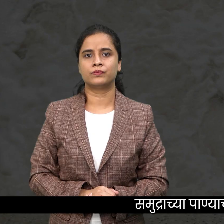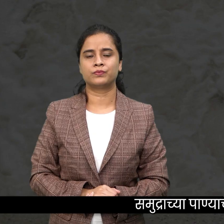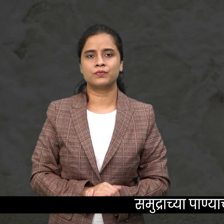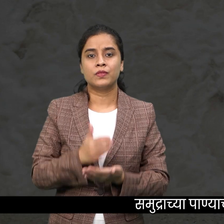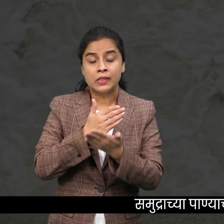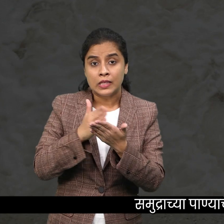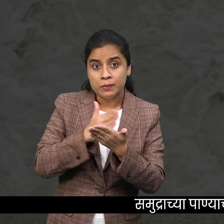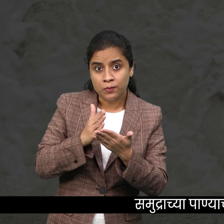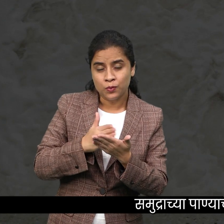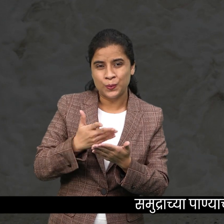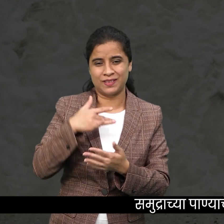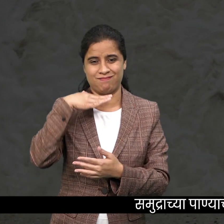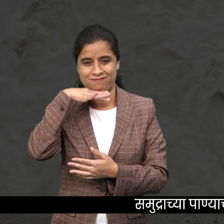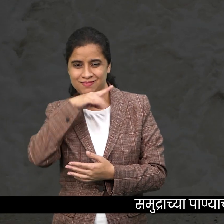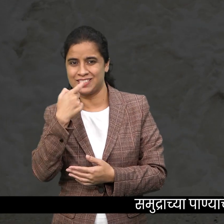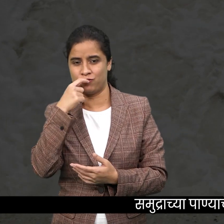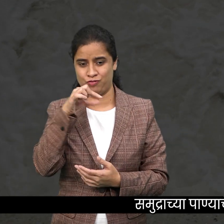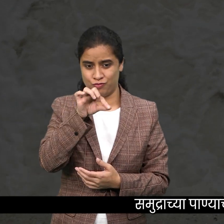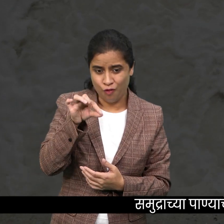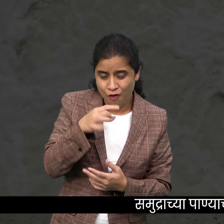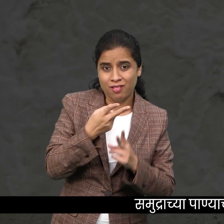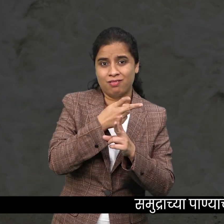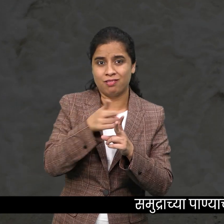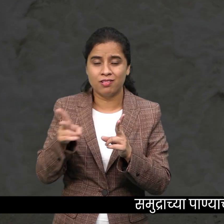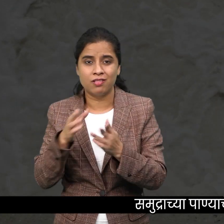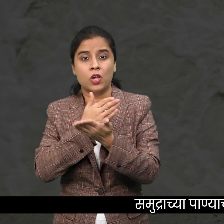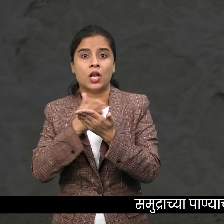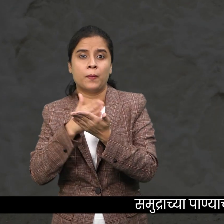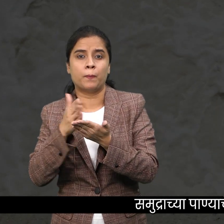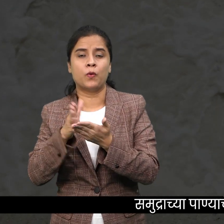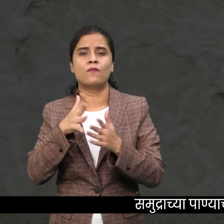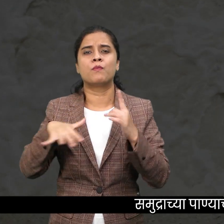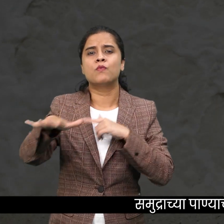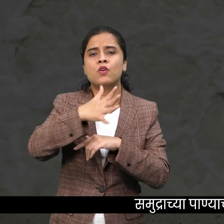समुद्राच्या पाण्याचे क्षारीकरण, डिसॅलिनेशन.